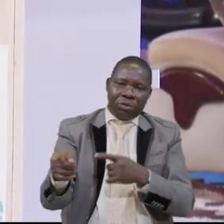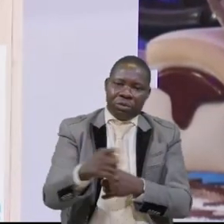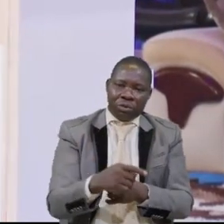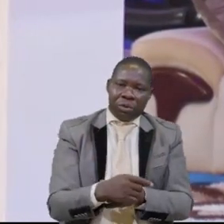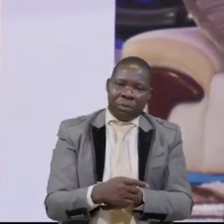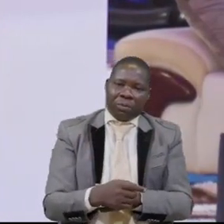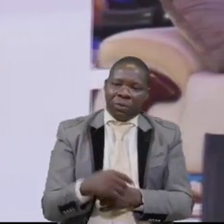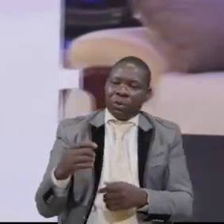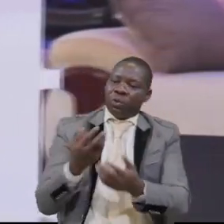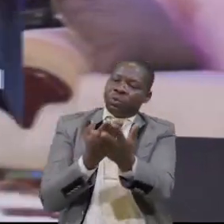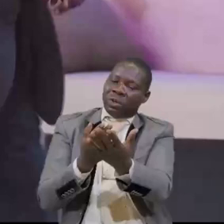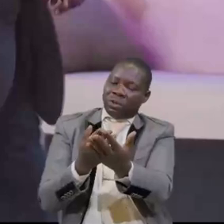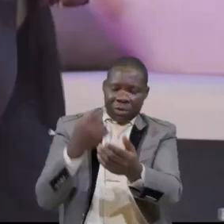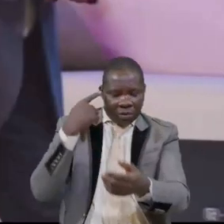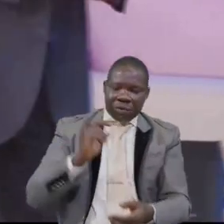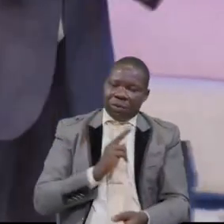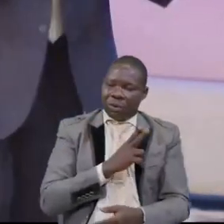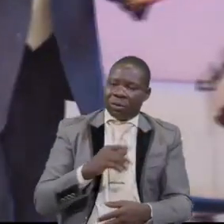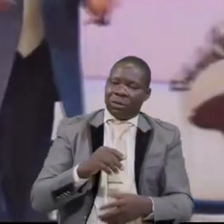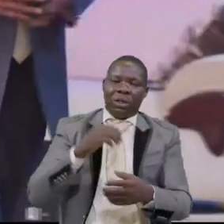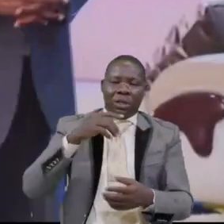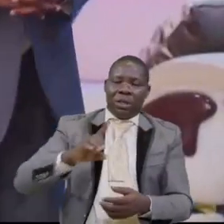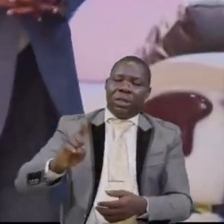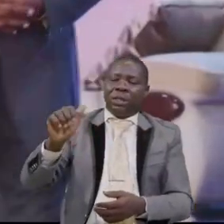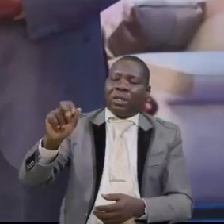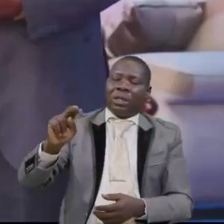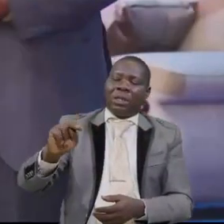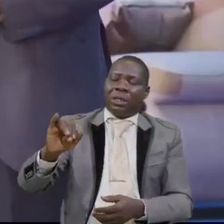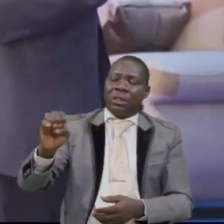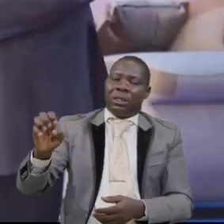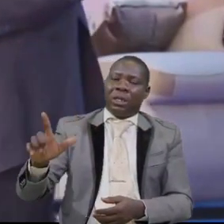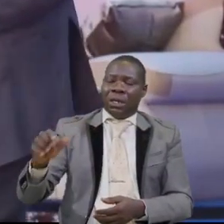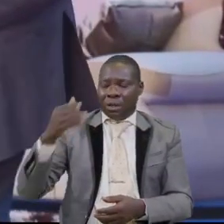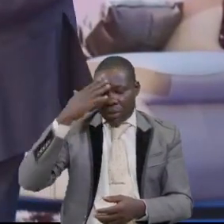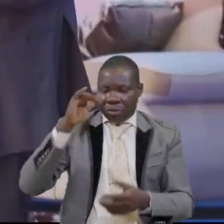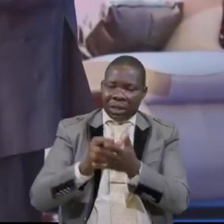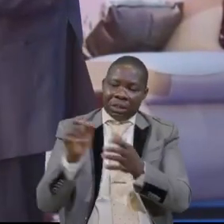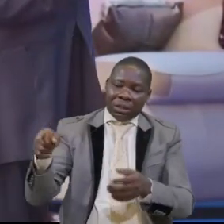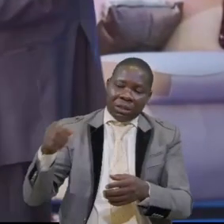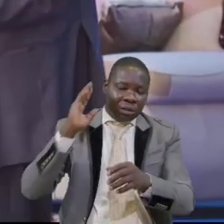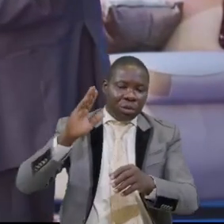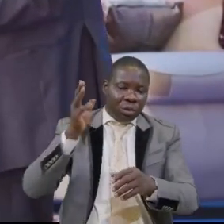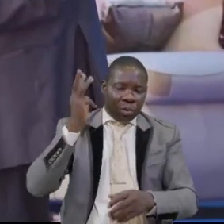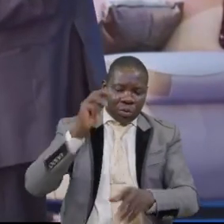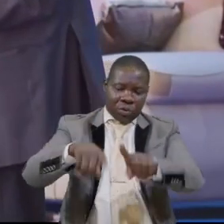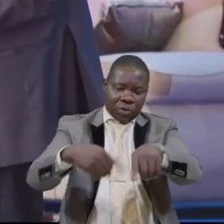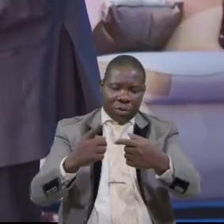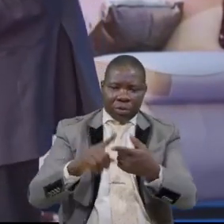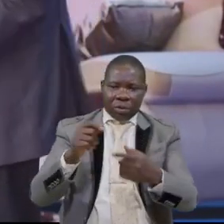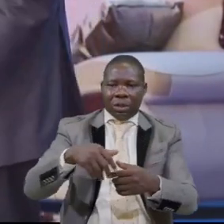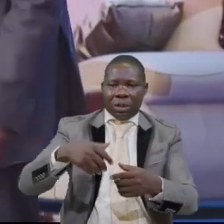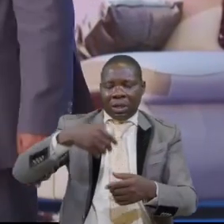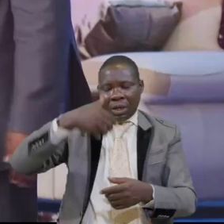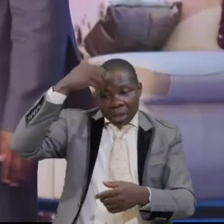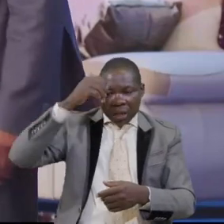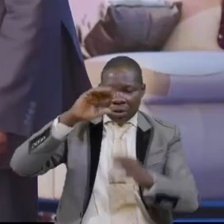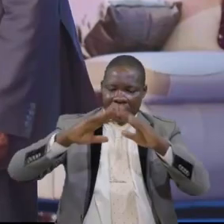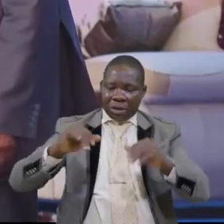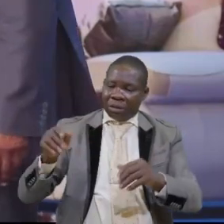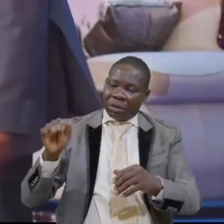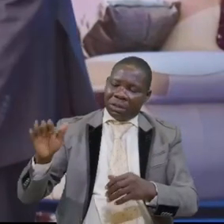Attendez-nous ici. Daniel savait qu'il allait dans la fosse aux lions. Son ministère n'était pas encore terminé. Dans